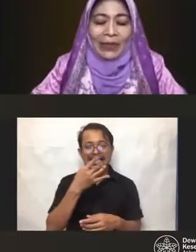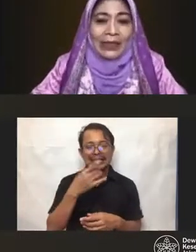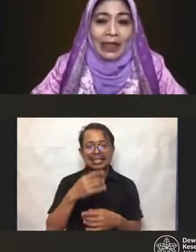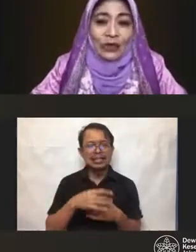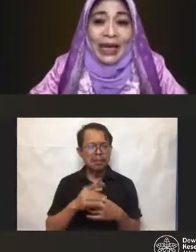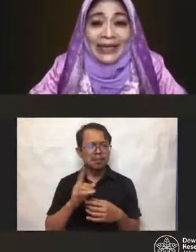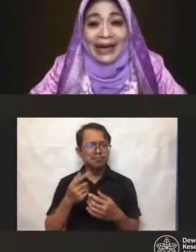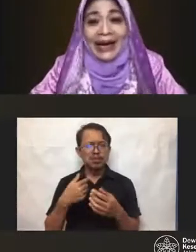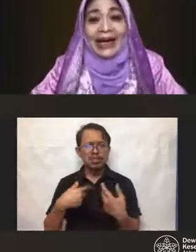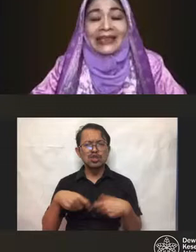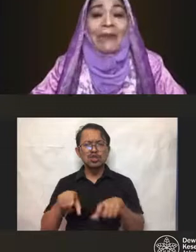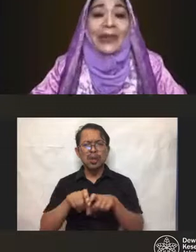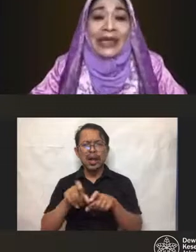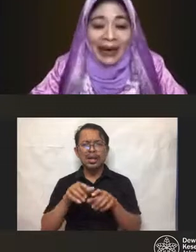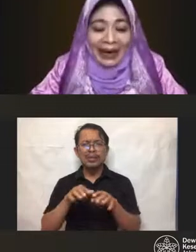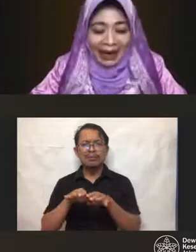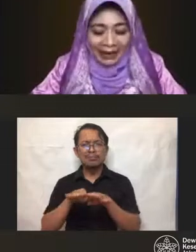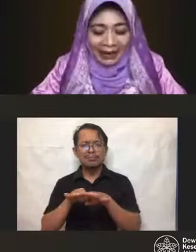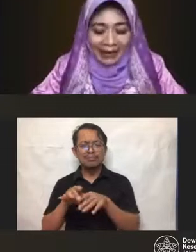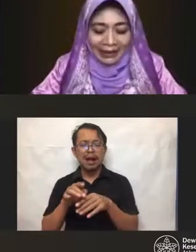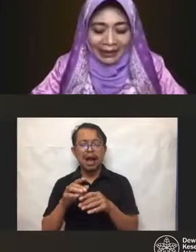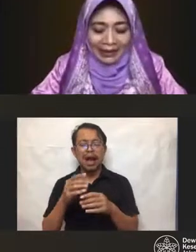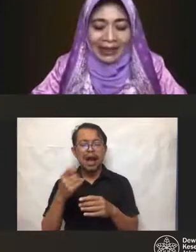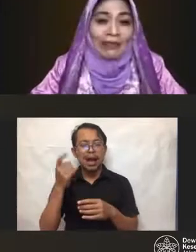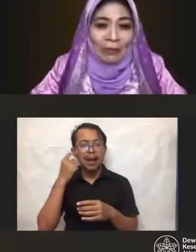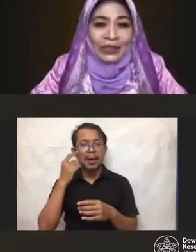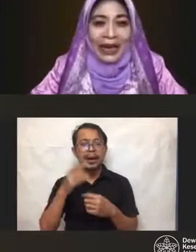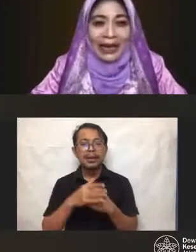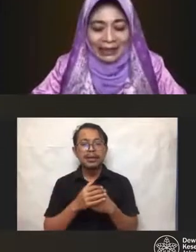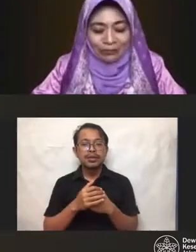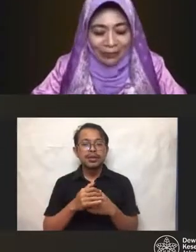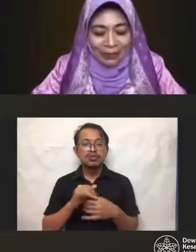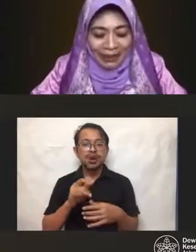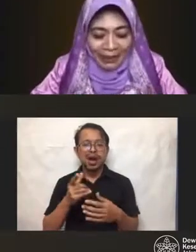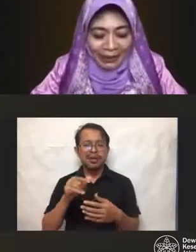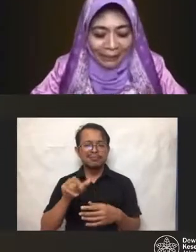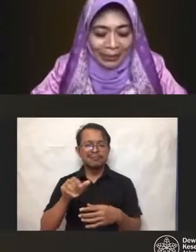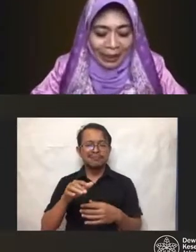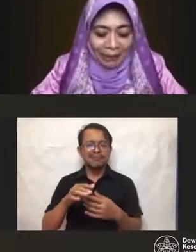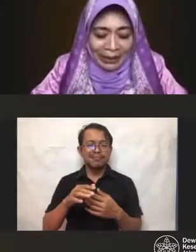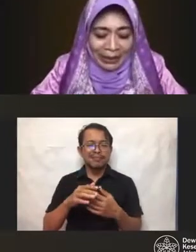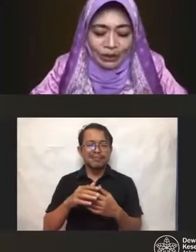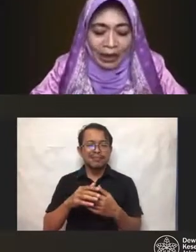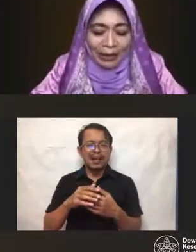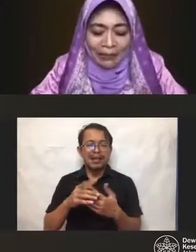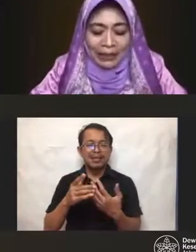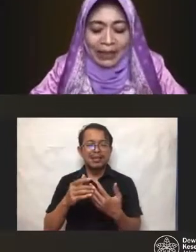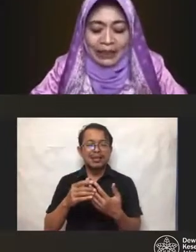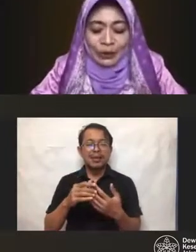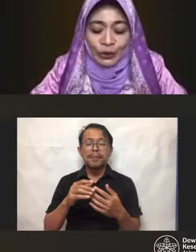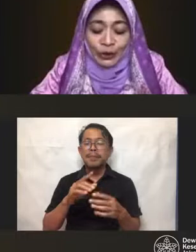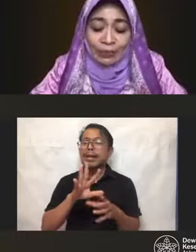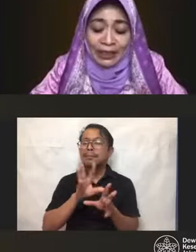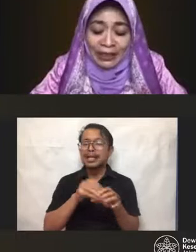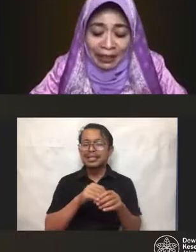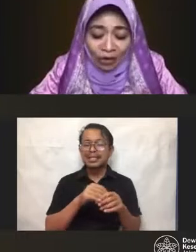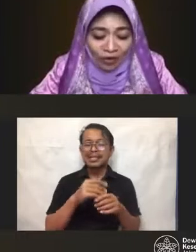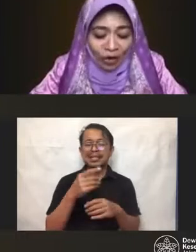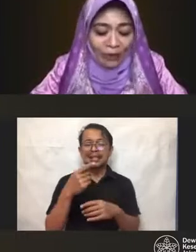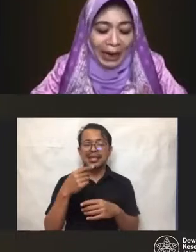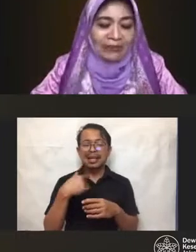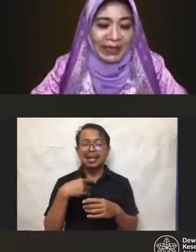agama. Tentu yang dilarang hanyalah pendewaan akal ya, dan memutlakkan sebuah pandangan. Penting juga melibatkan institusi